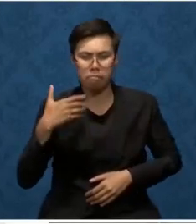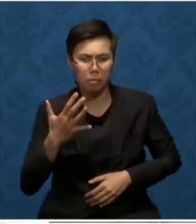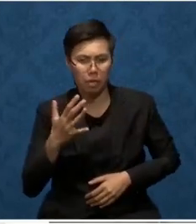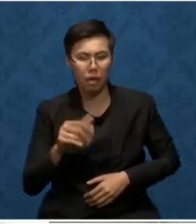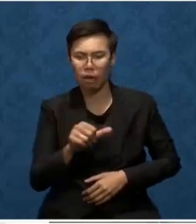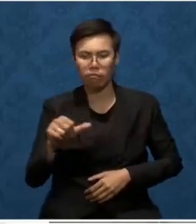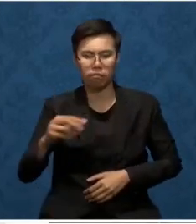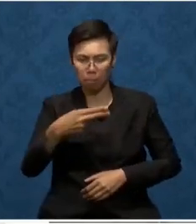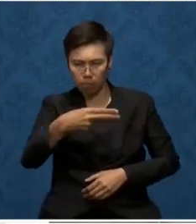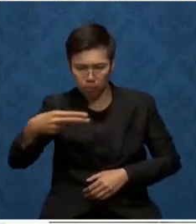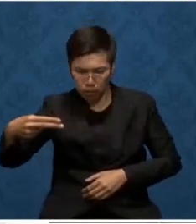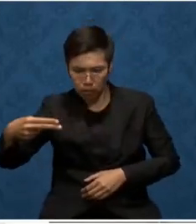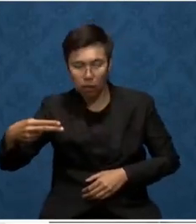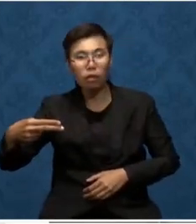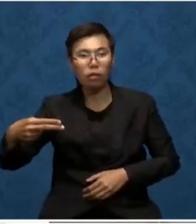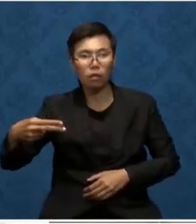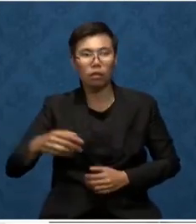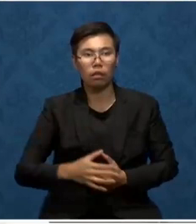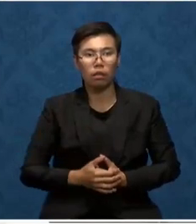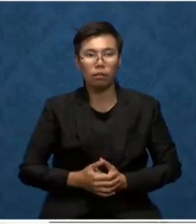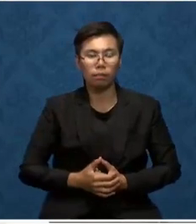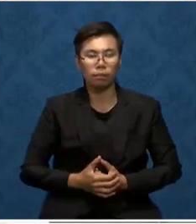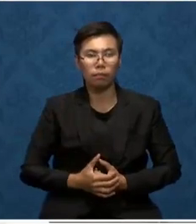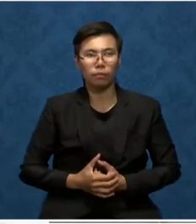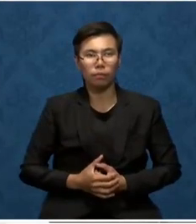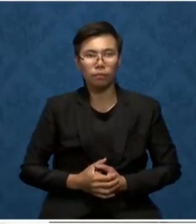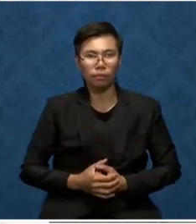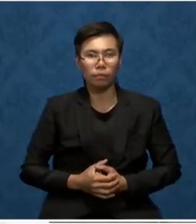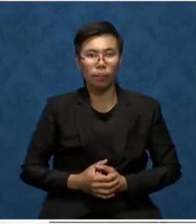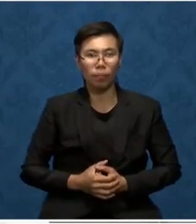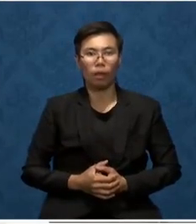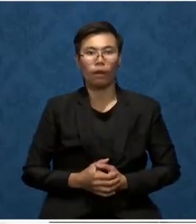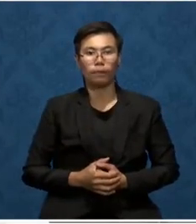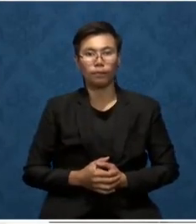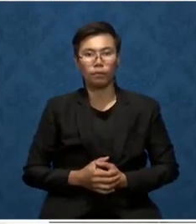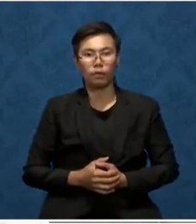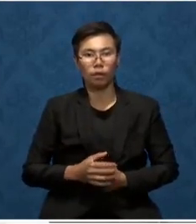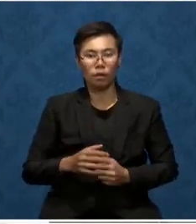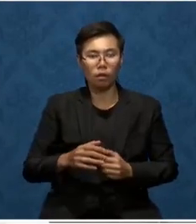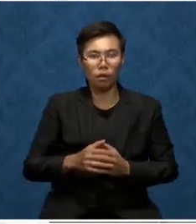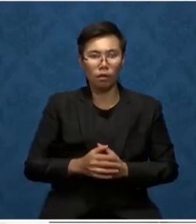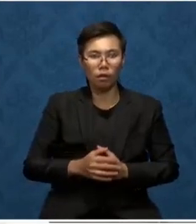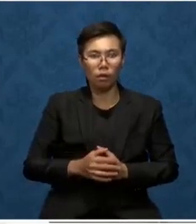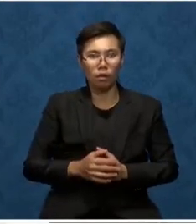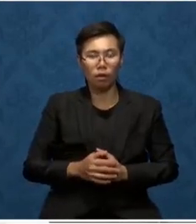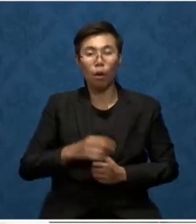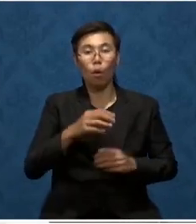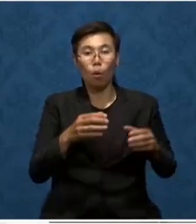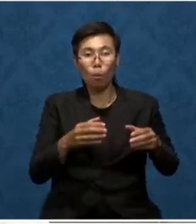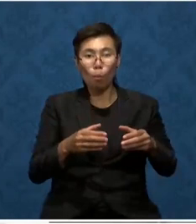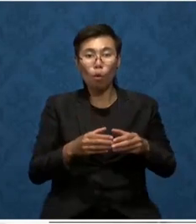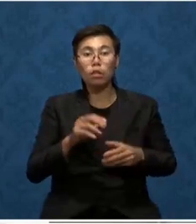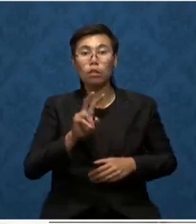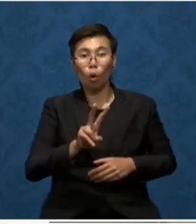หนึ่งให้นำในส่วนที่ 2บทที่ 2มาใช้โดย